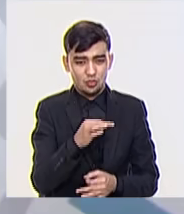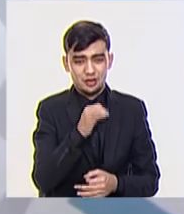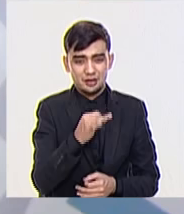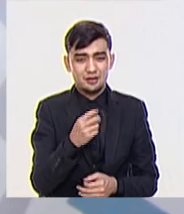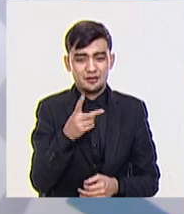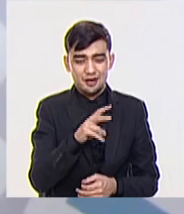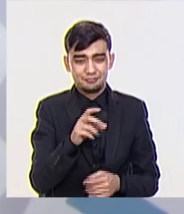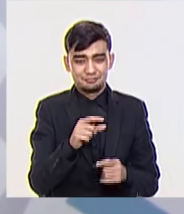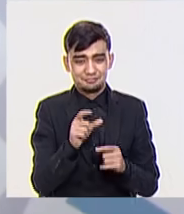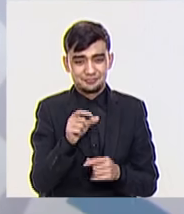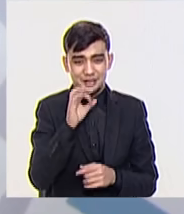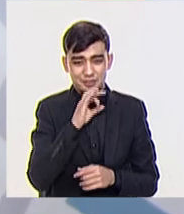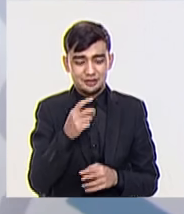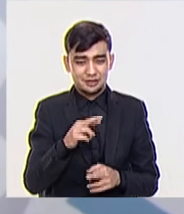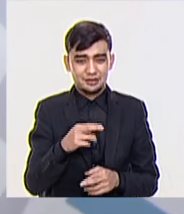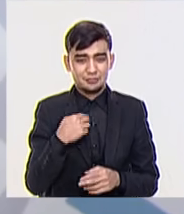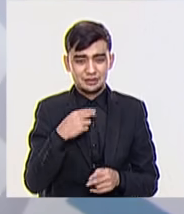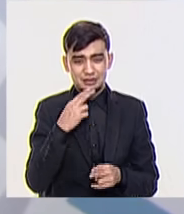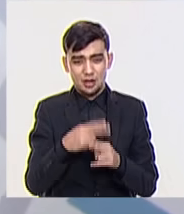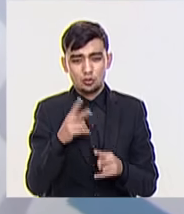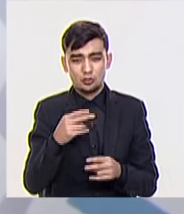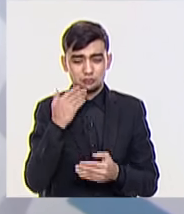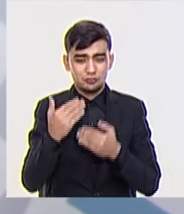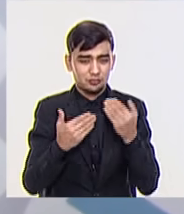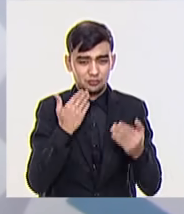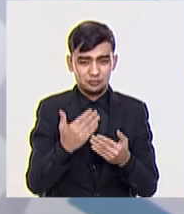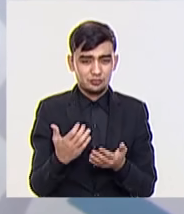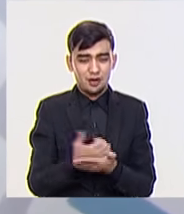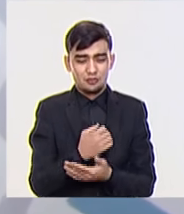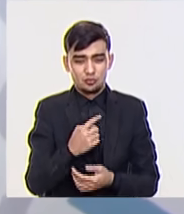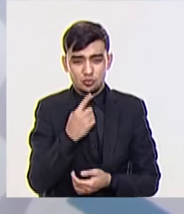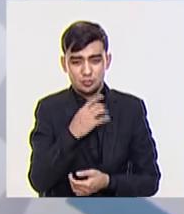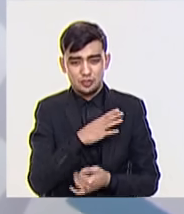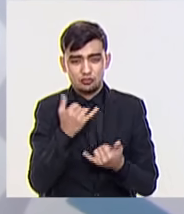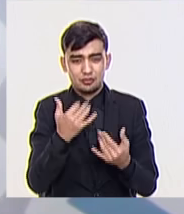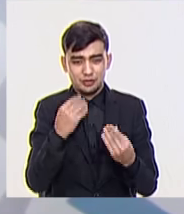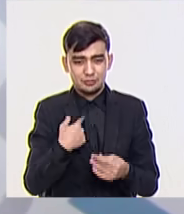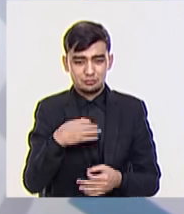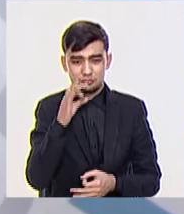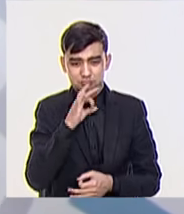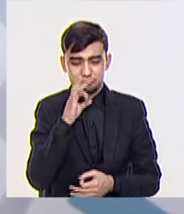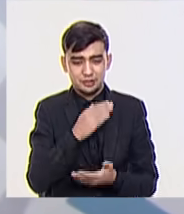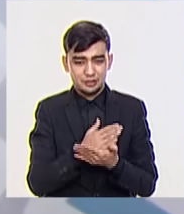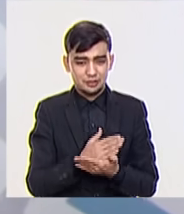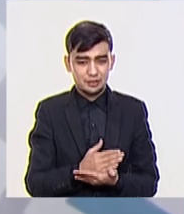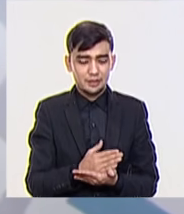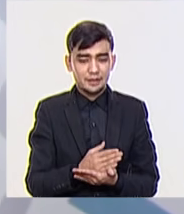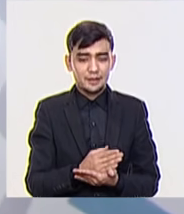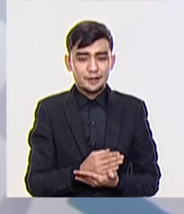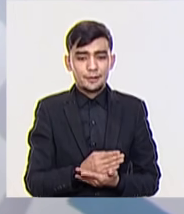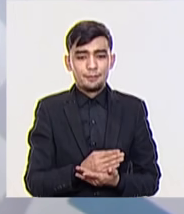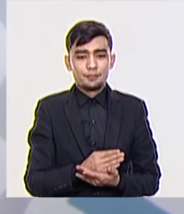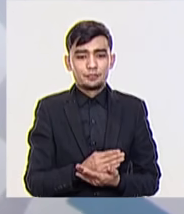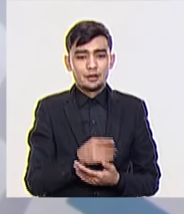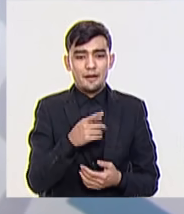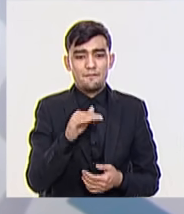екі пластик дәріні сіңілдерім арқылы әркімнен сұрастырып жүріп, әзір тауып, қазір күнде соны ішіп жатырмыз. Ал